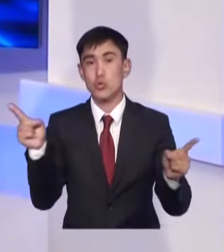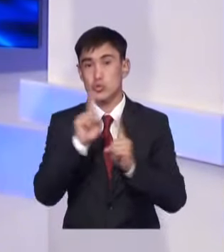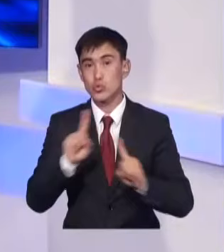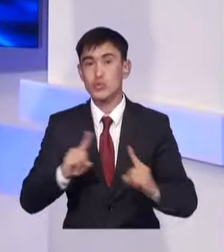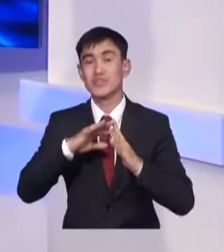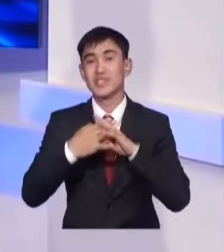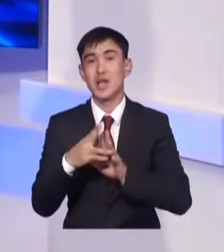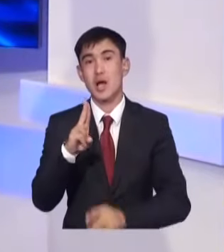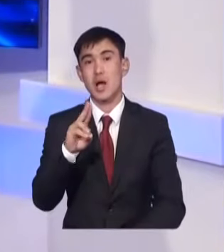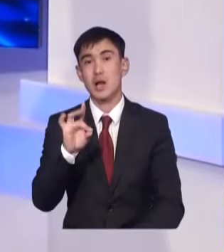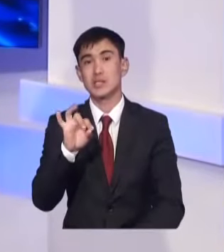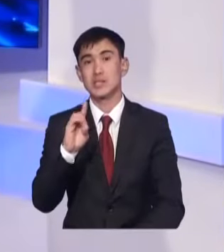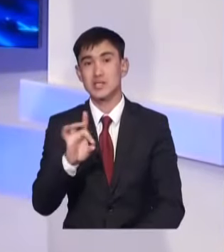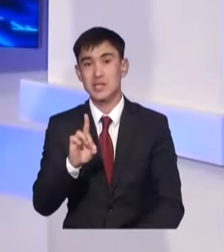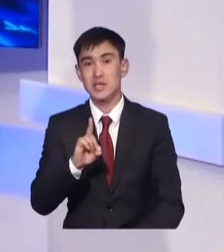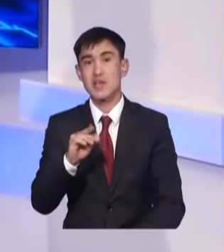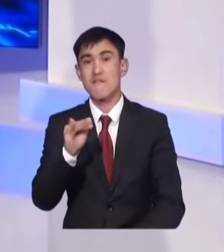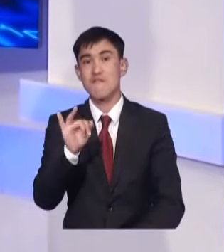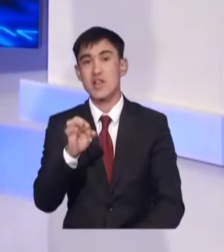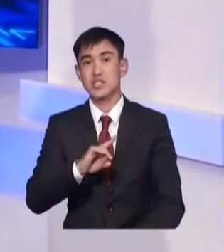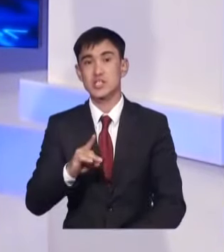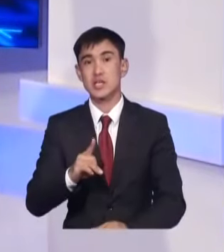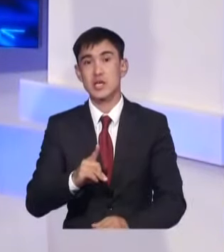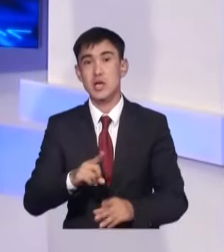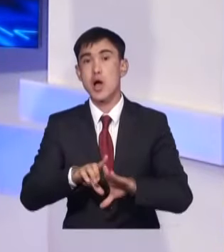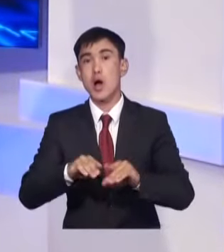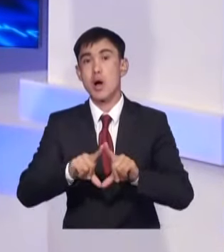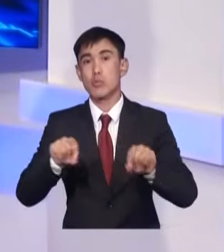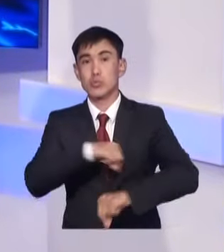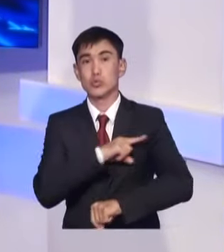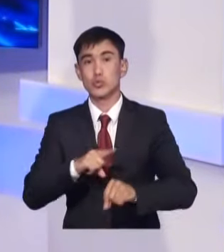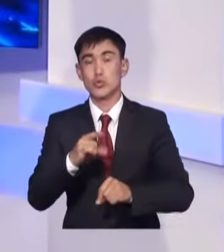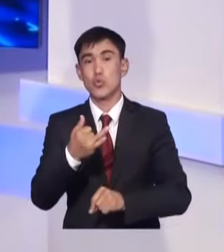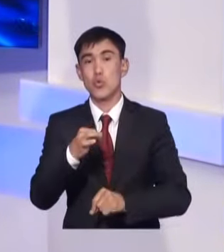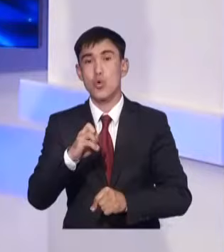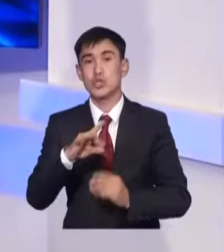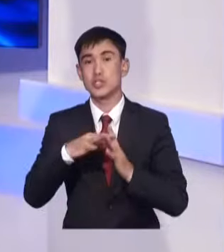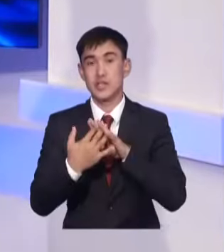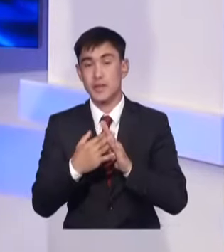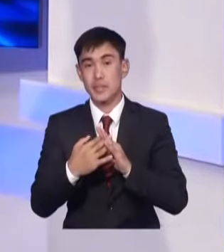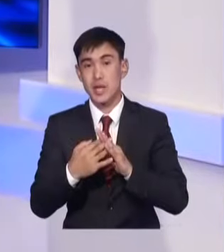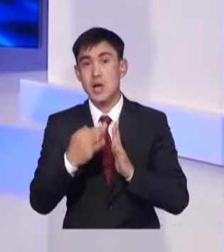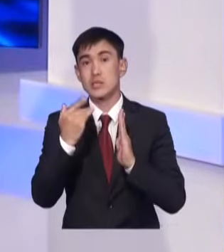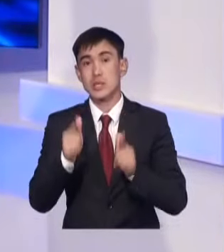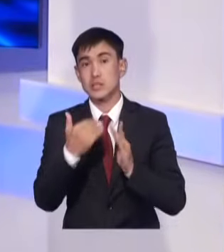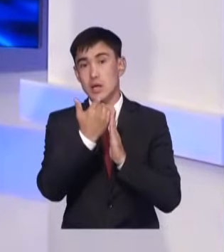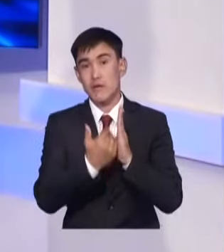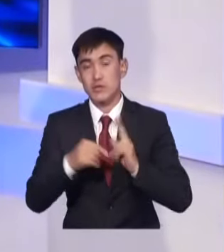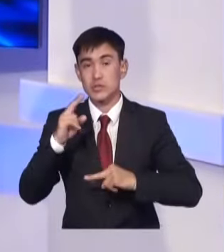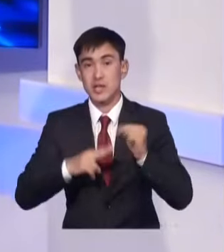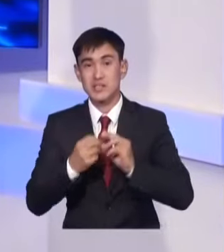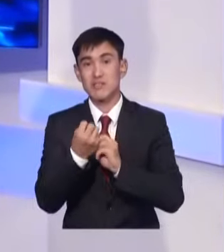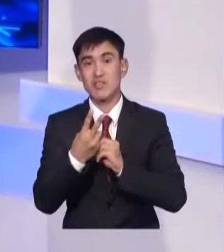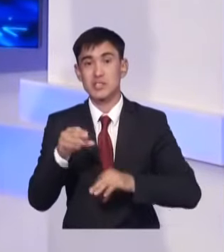школу искусств в селе харас и фельс акушерский пункт в селе угольщик Согласно графику строительства всех